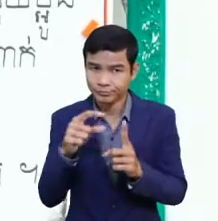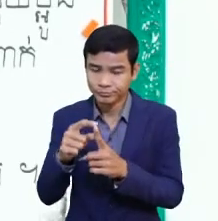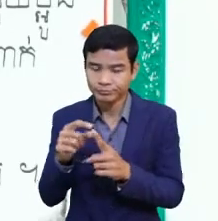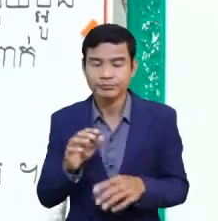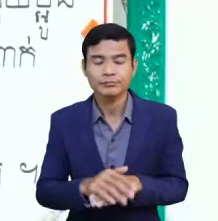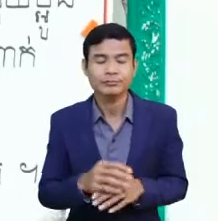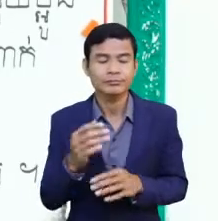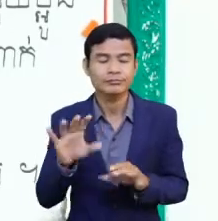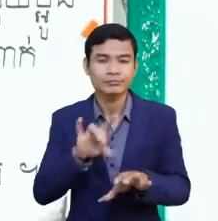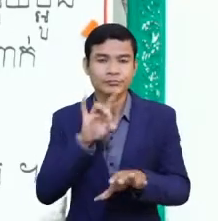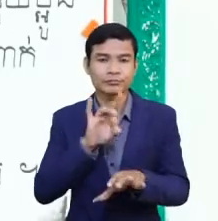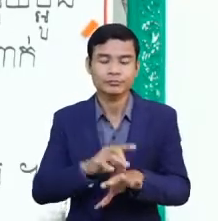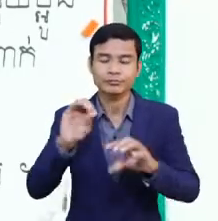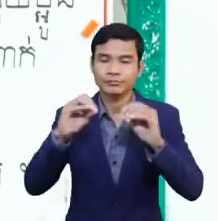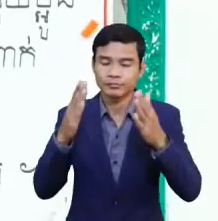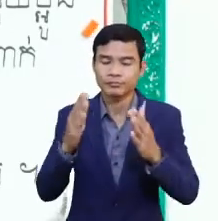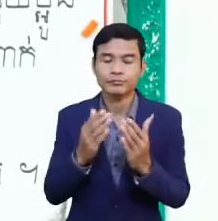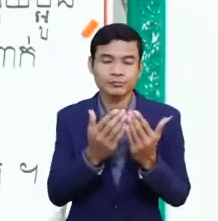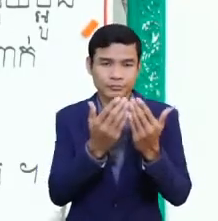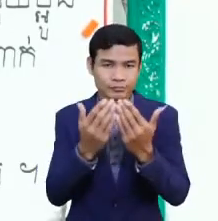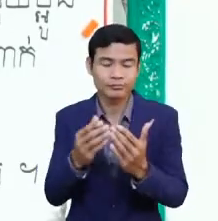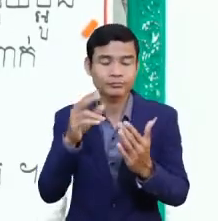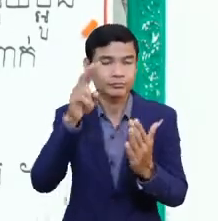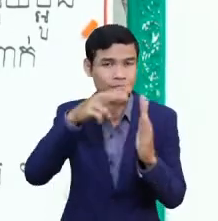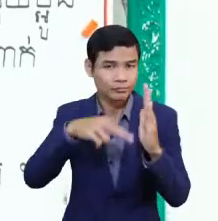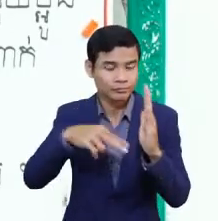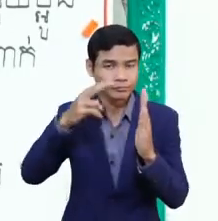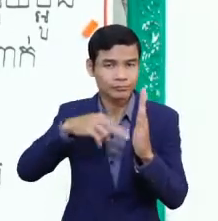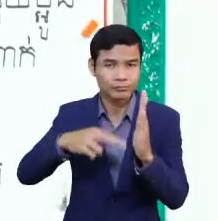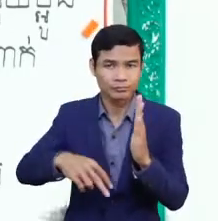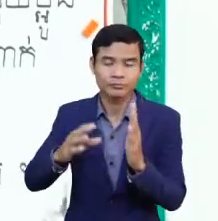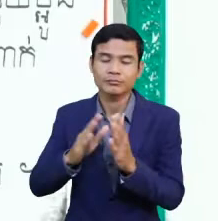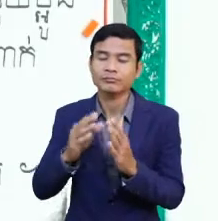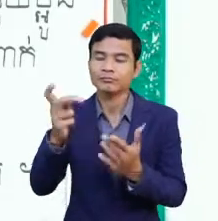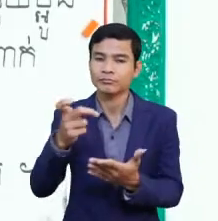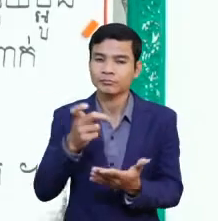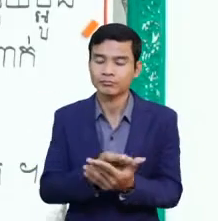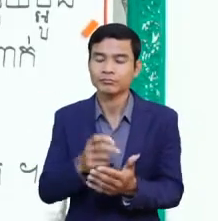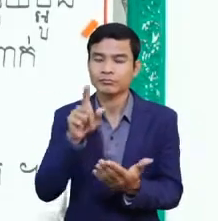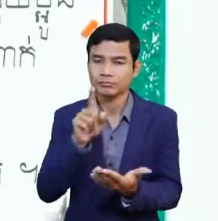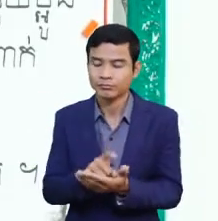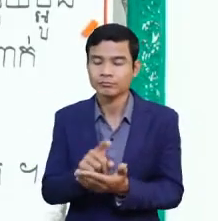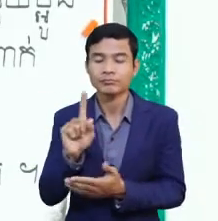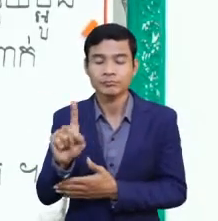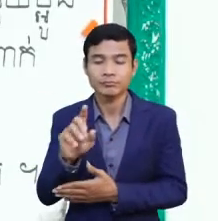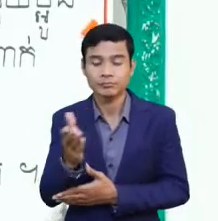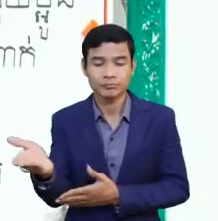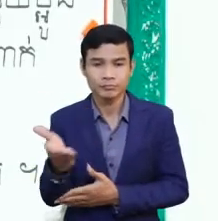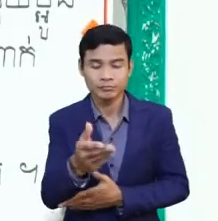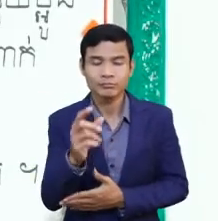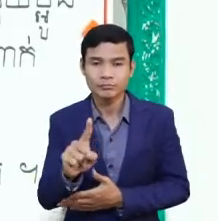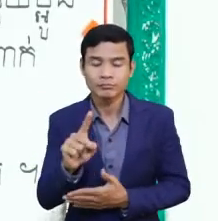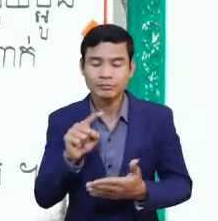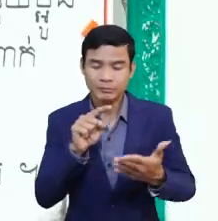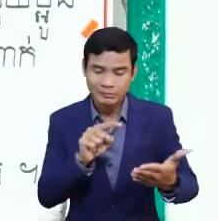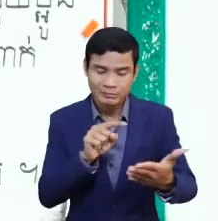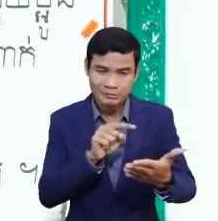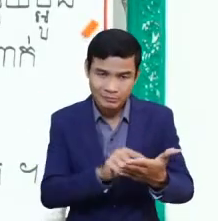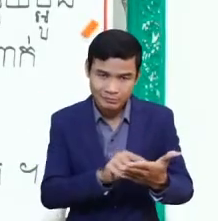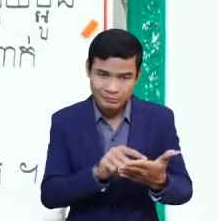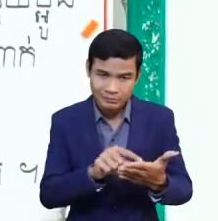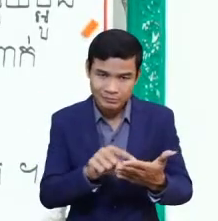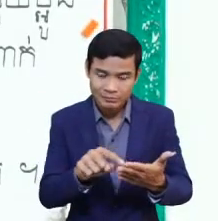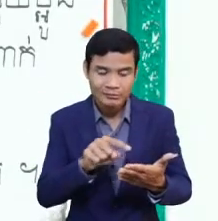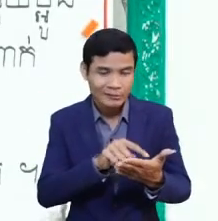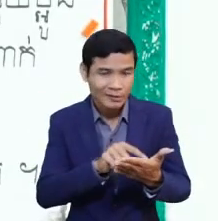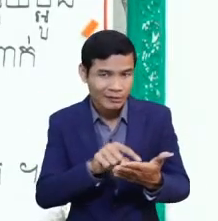cha bên đây nè kêu an anh tập bật con sẽ đặt chơi cùng rú cha con trai vô chẳng ở đây đâu bà con cha chẳng ở pi cao pi ni mui